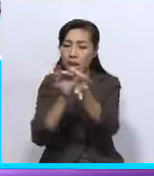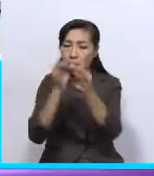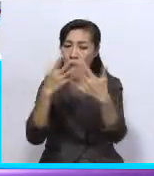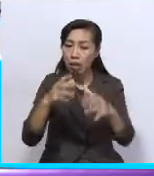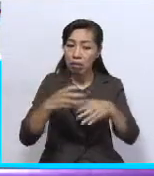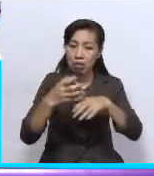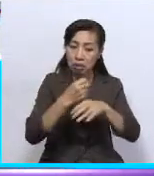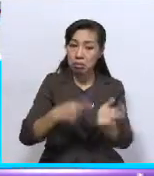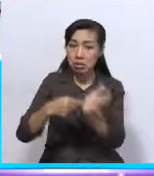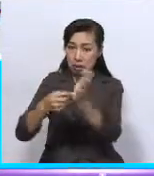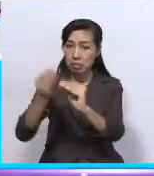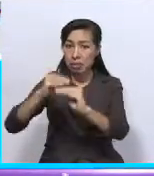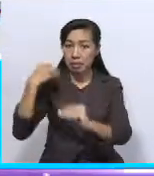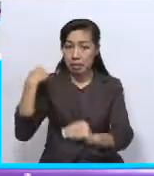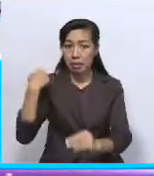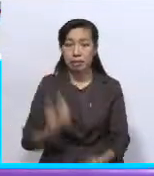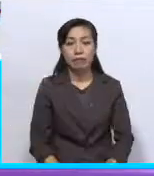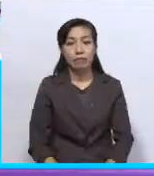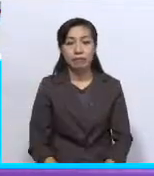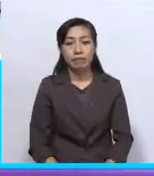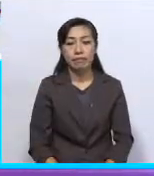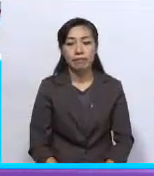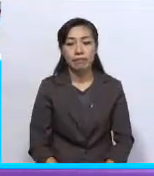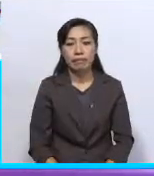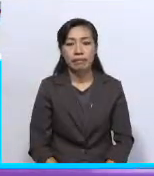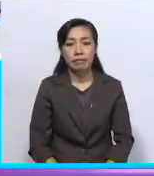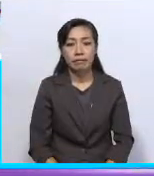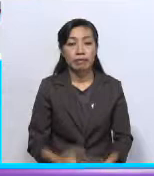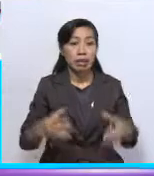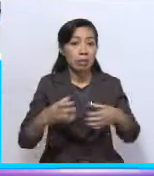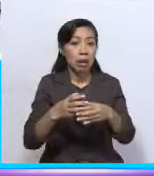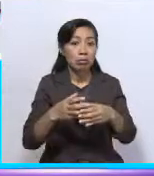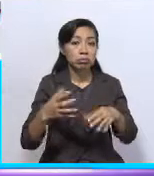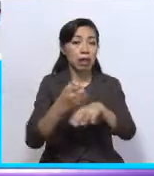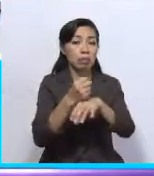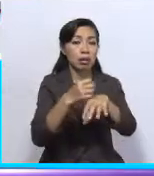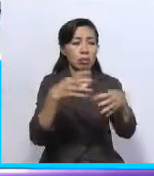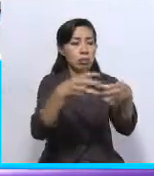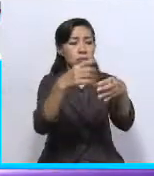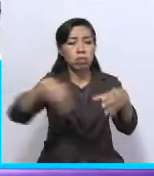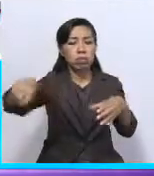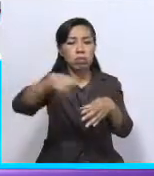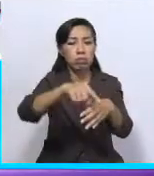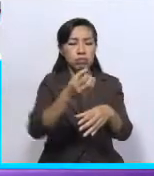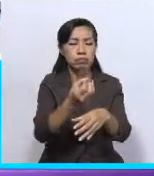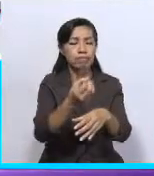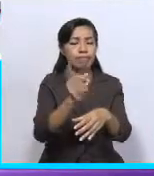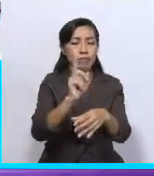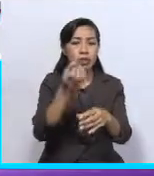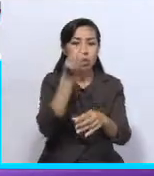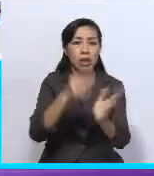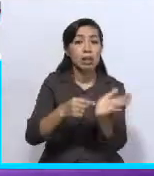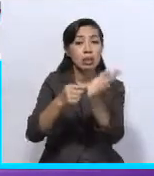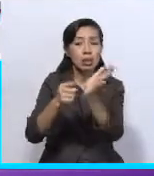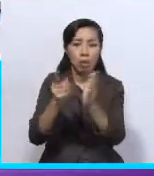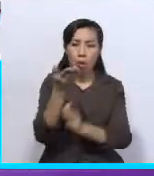ครับ ค่ะขณะที่พรรคการเมืองส่วนใหญ่นะคะก็เรียกร้องในเรื่องของ